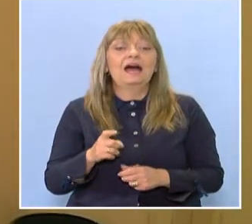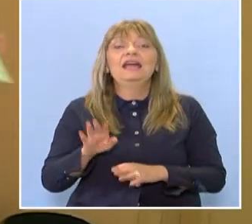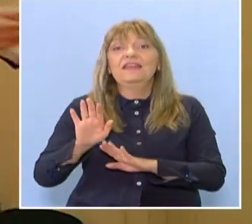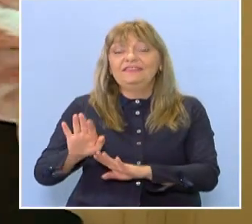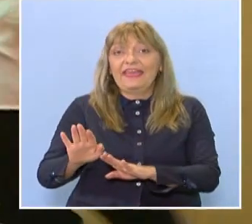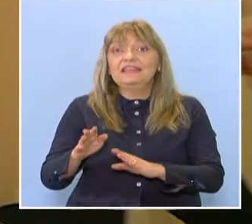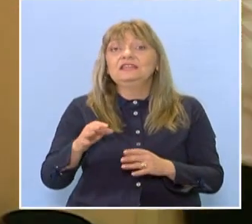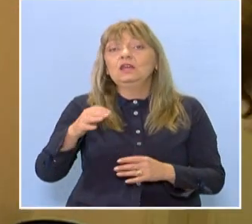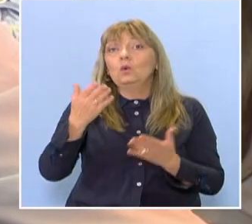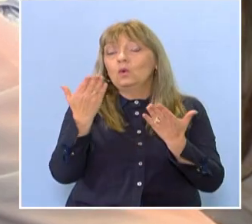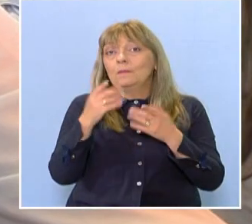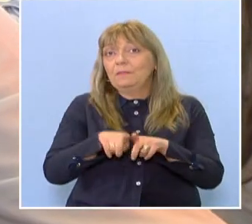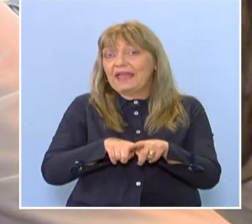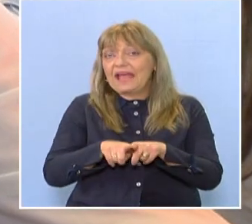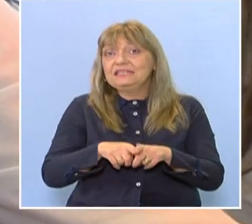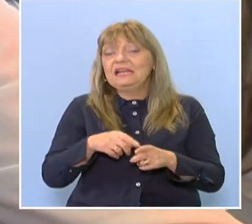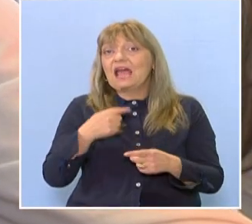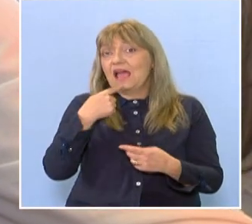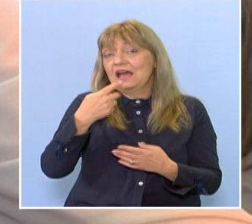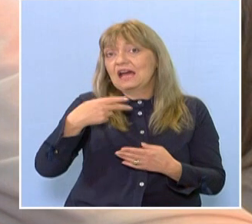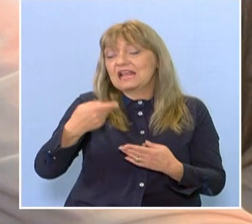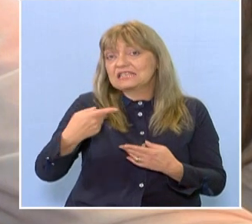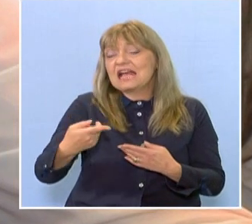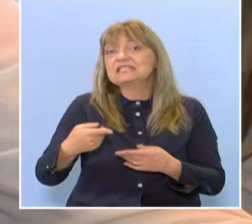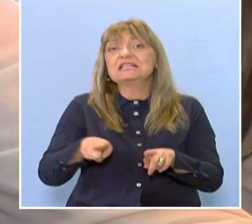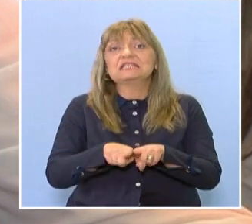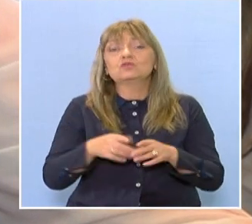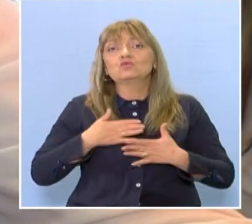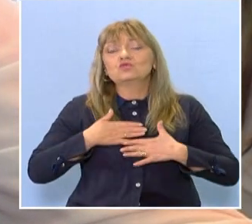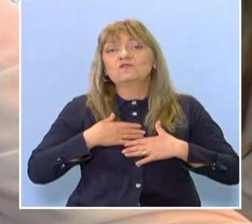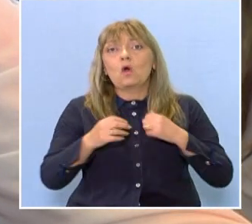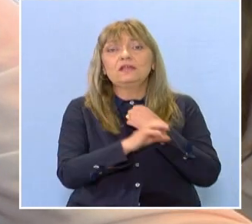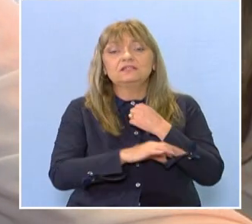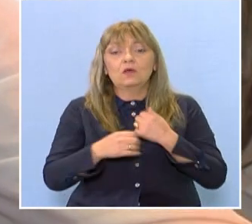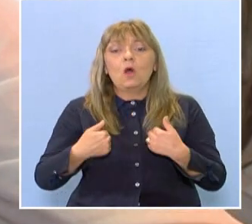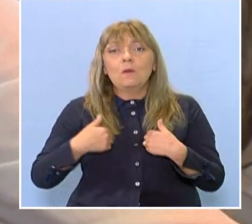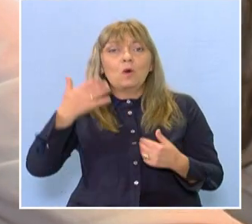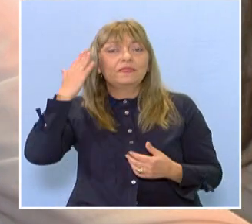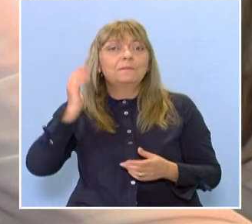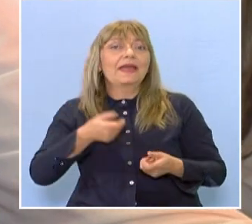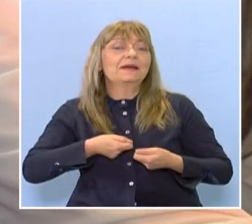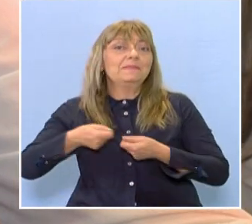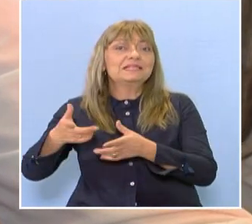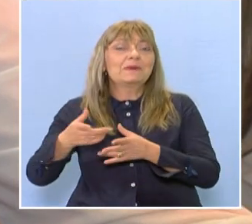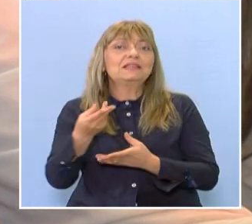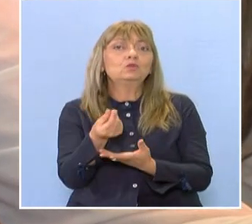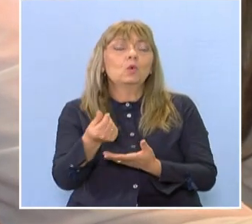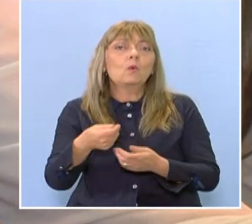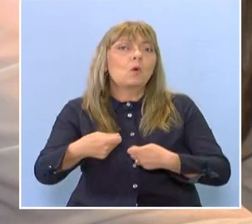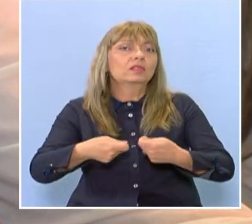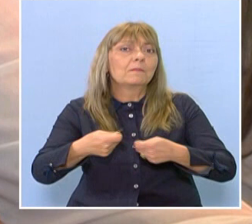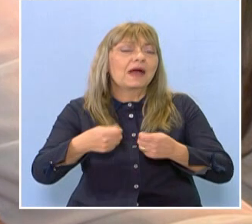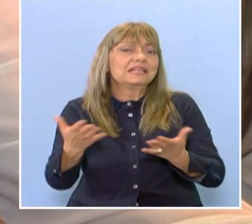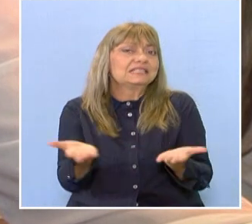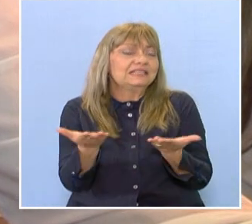свои истории. Веднъж мама ме беше изпратила да купя нещо от магазина и на връщане